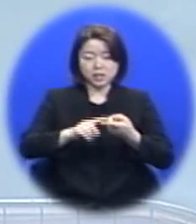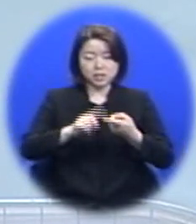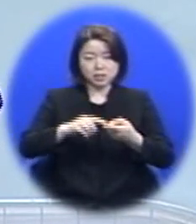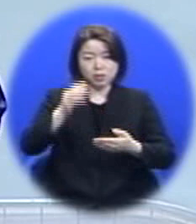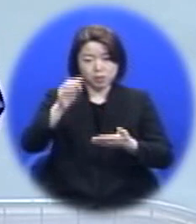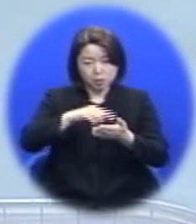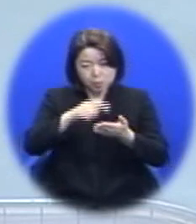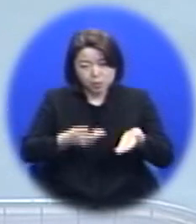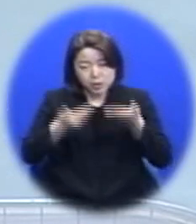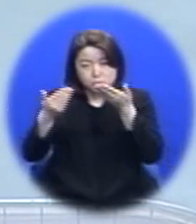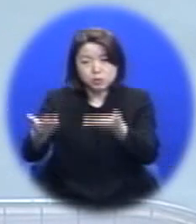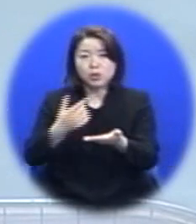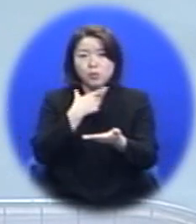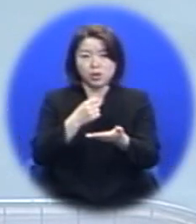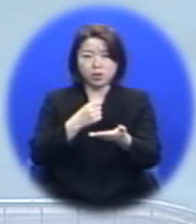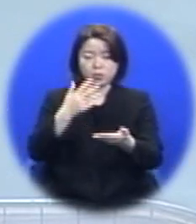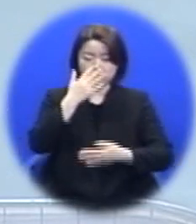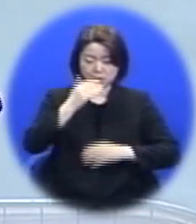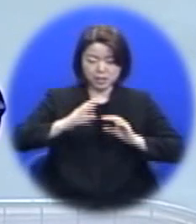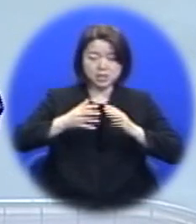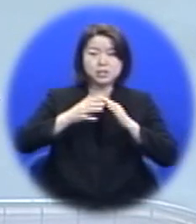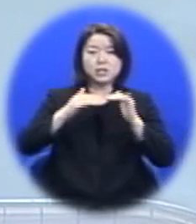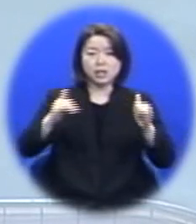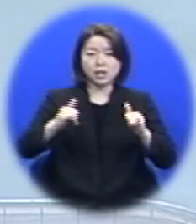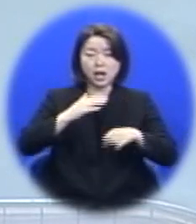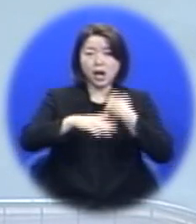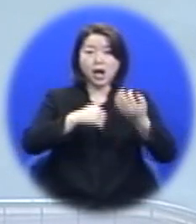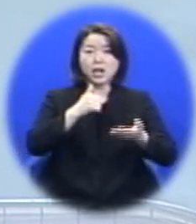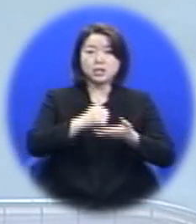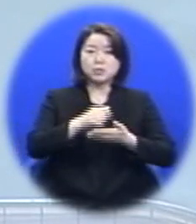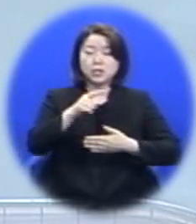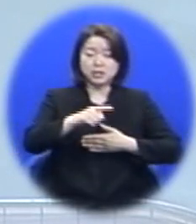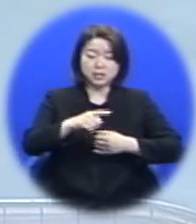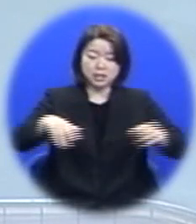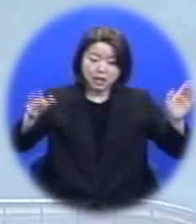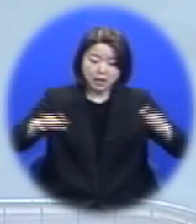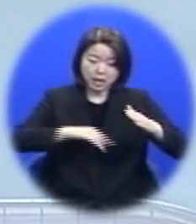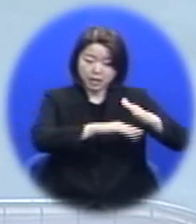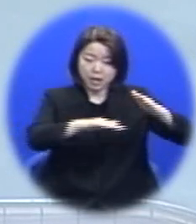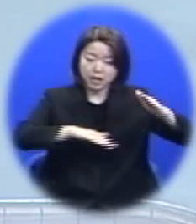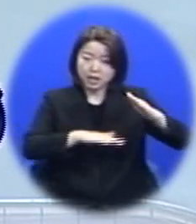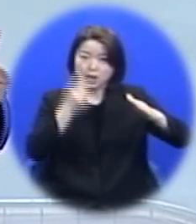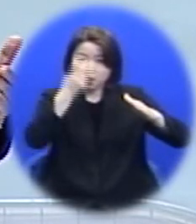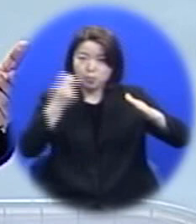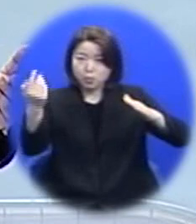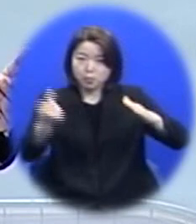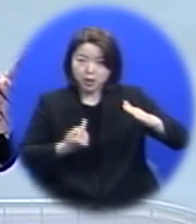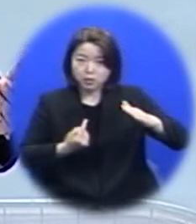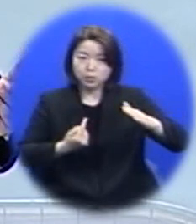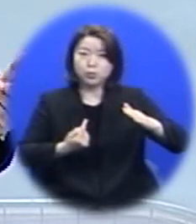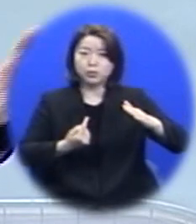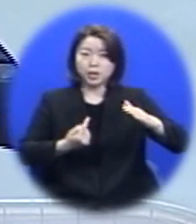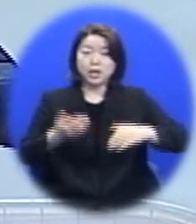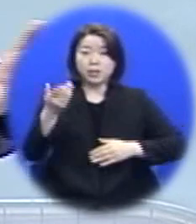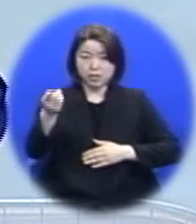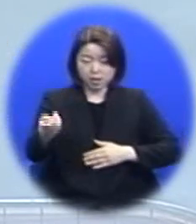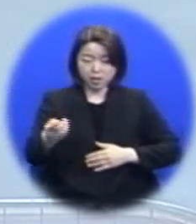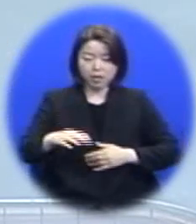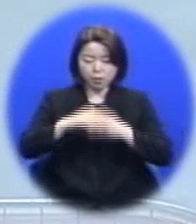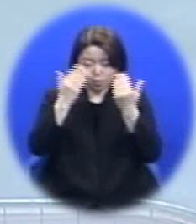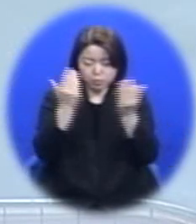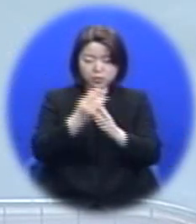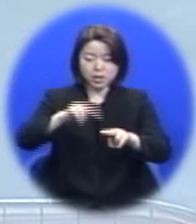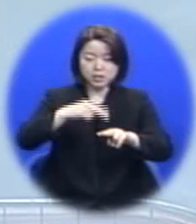이스라엘의 하나님 여호와께서 그의 날개 아래 보호를 받으러 온 내게 온전한 상 주시기를